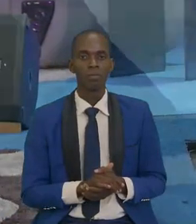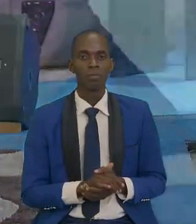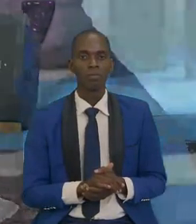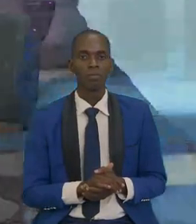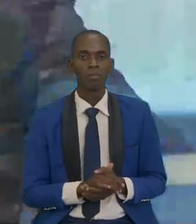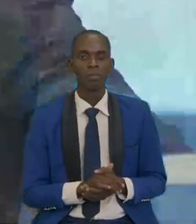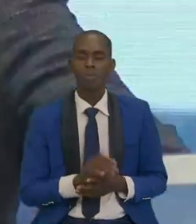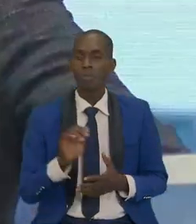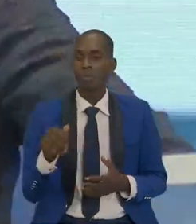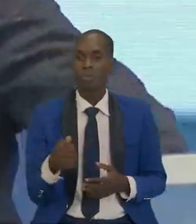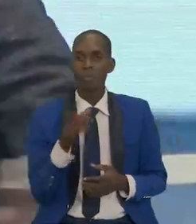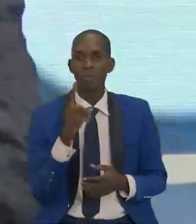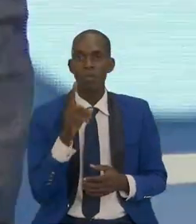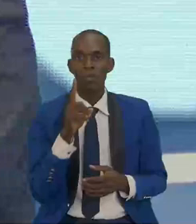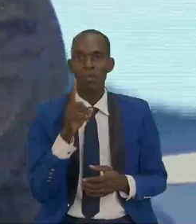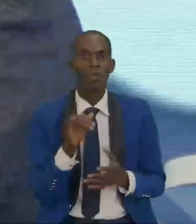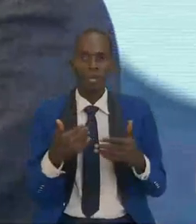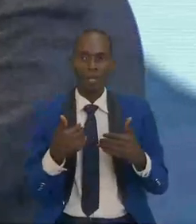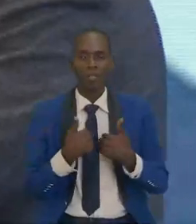ne pouvez pas comprendre.